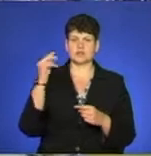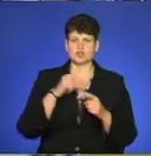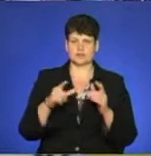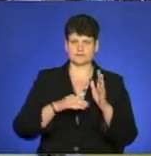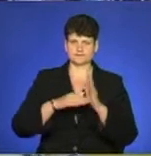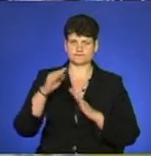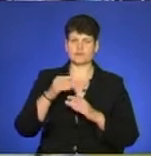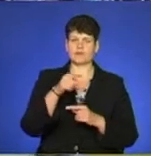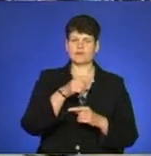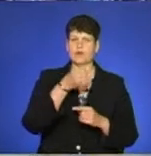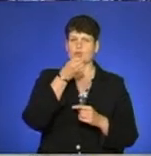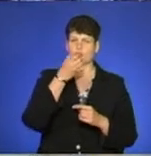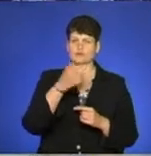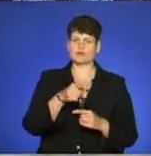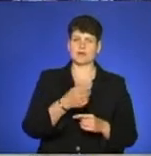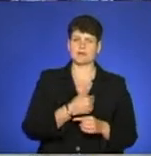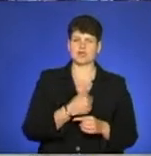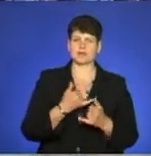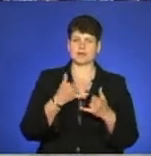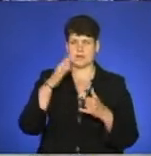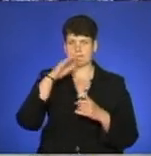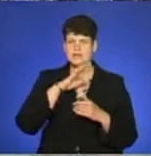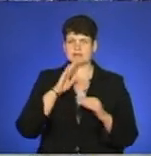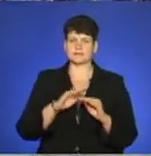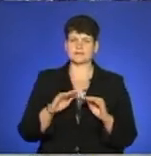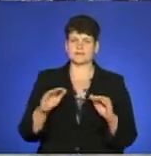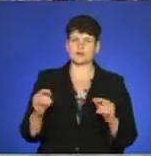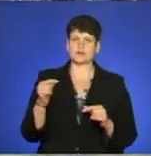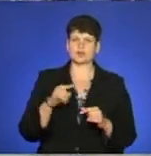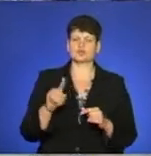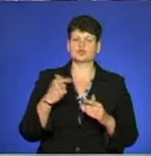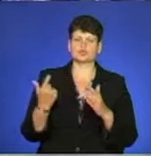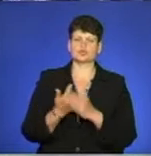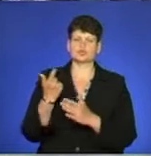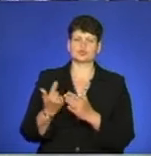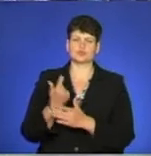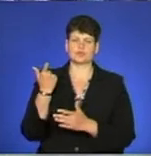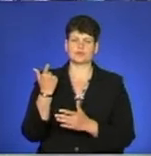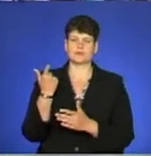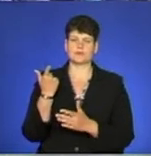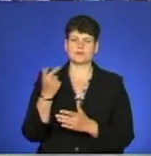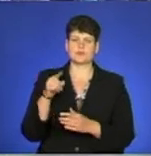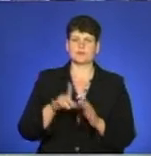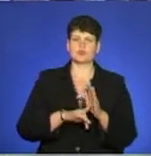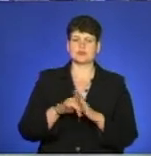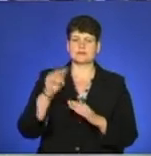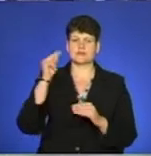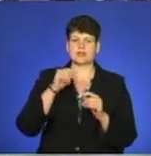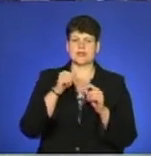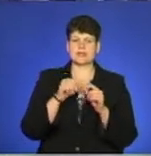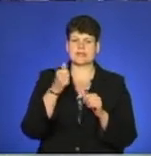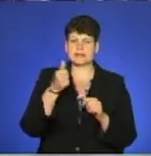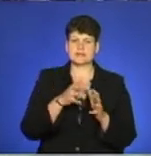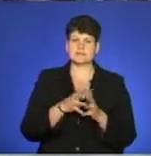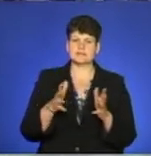вона хороша, вона бажана для батьків, для учнів, тому що знову і знову в черговий раз ми починаємо навчальний рік з найбільшою